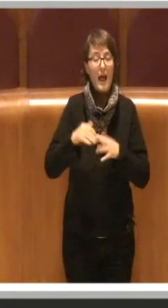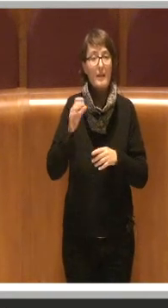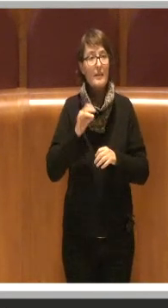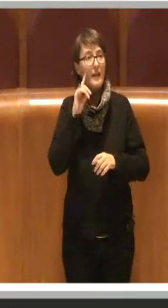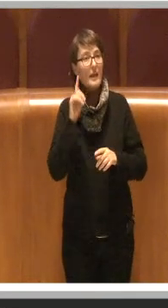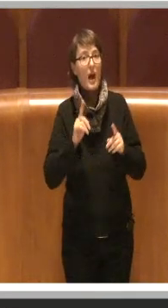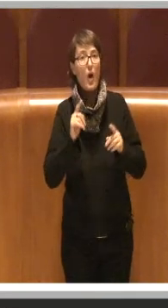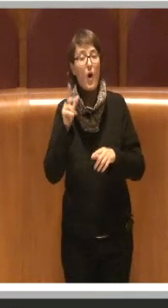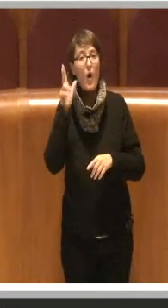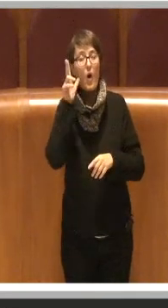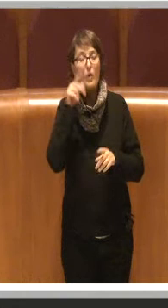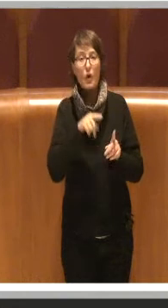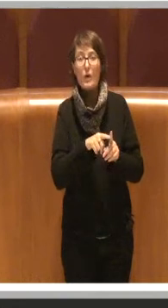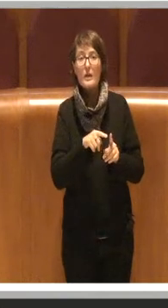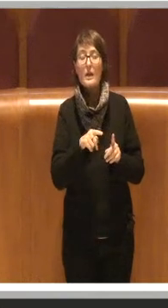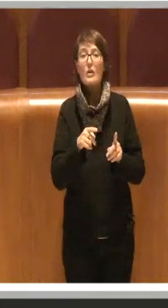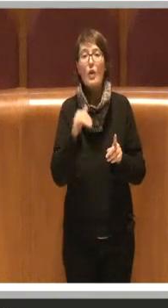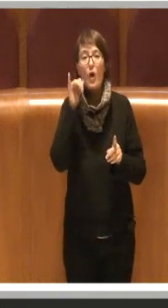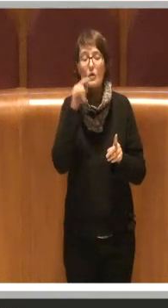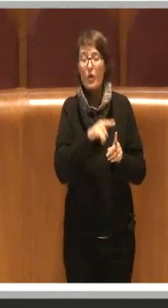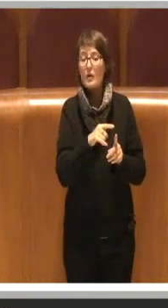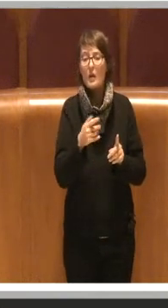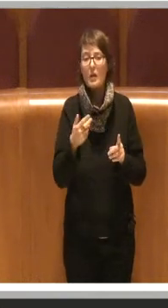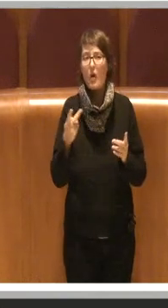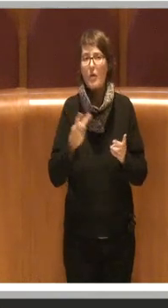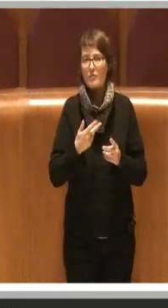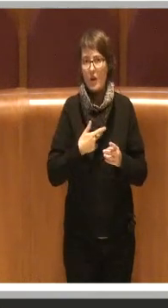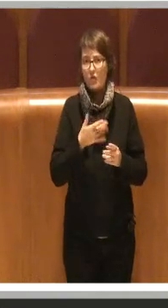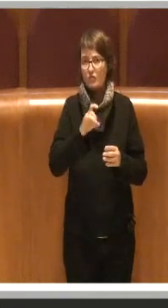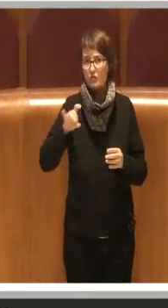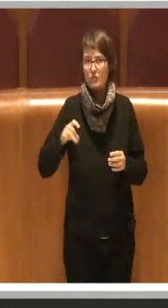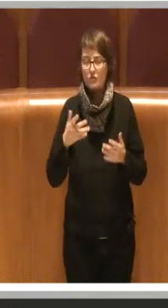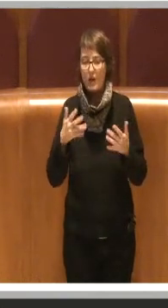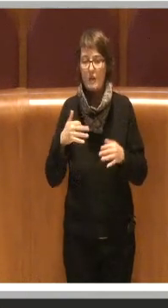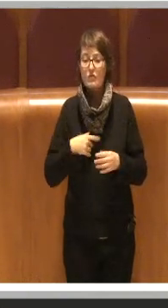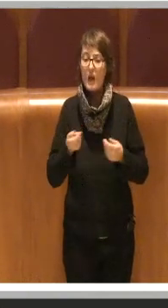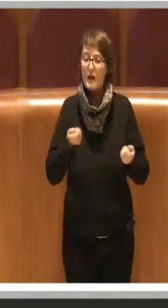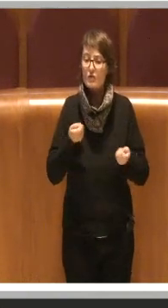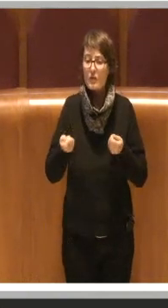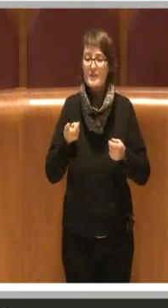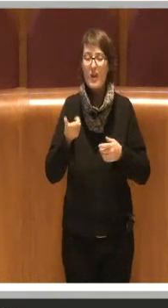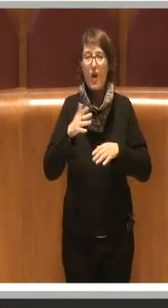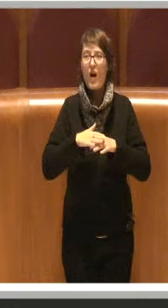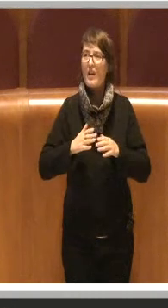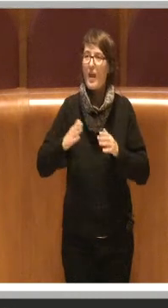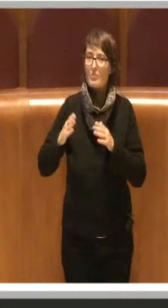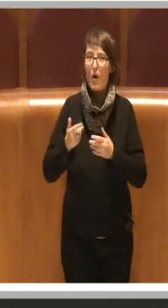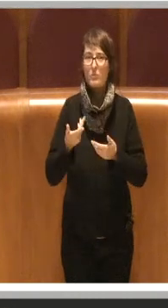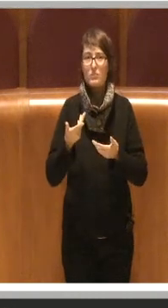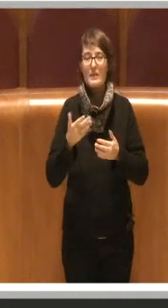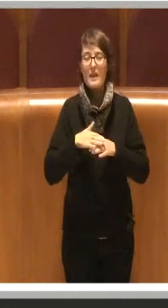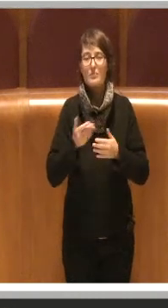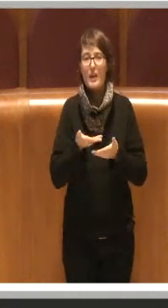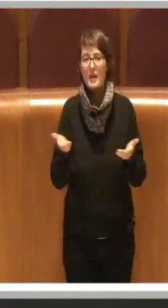regolamento. Il tema degli immobili è assolutamente un tema gestibile, non esiste nessun parere negativo da parte del segretariato, che